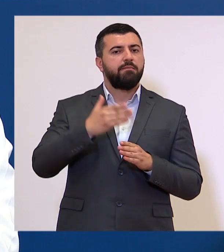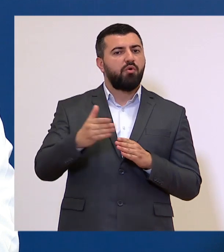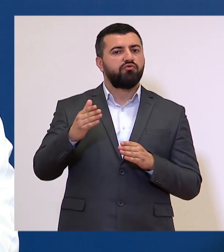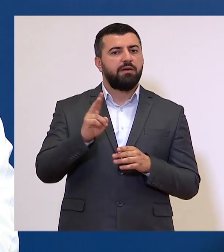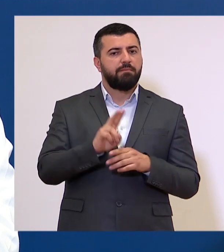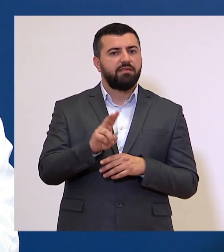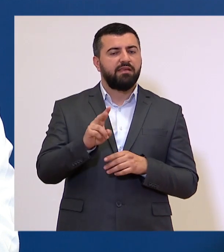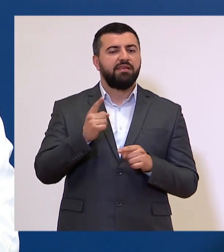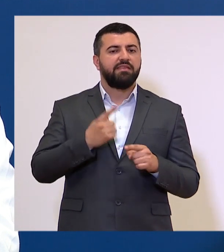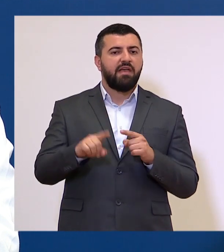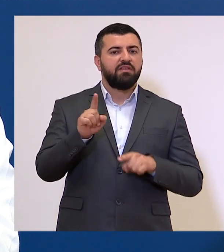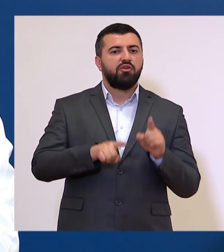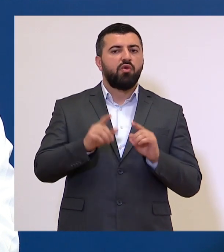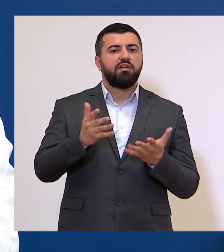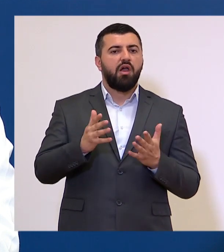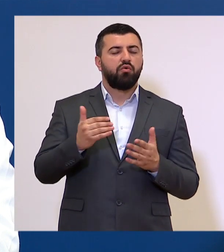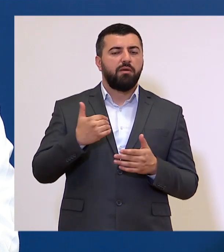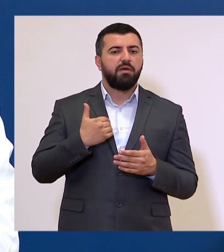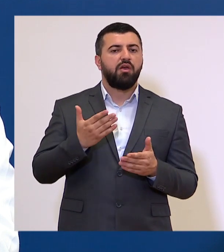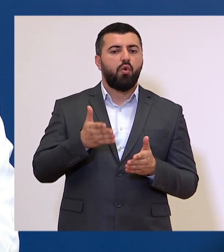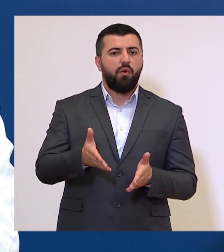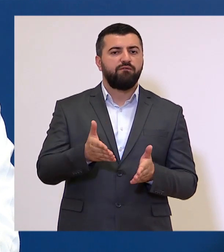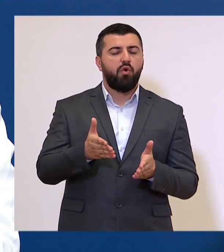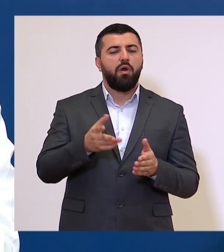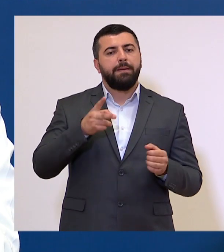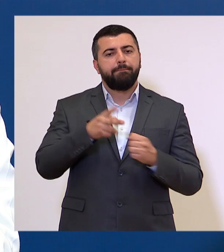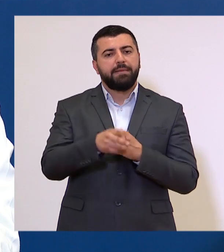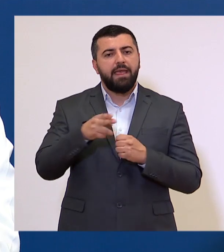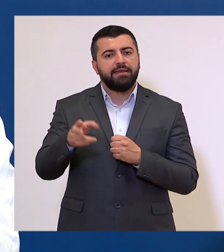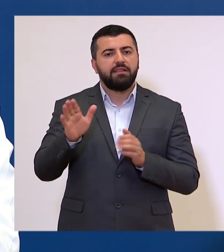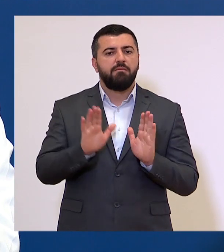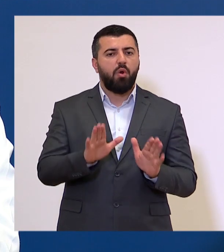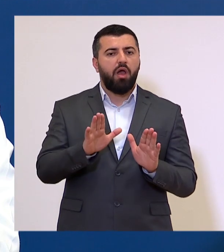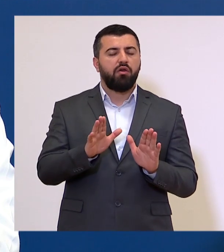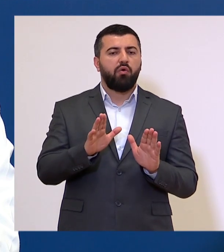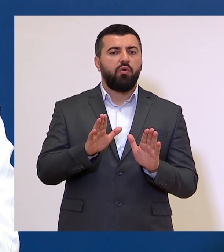početne, zavisit će i kako ćemo mi ove mjere dalje